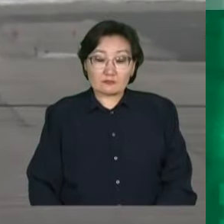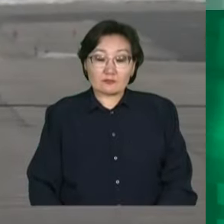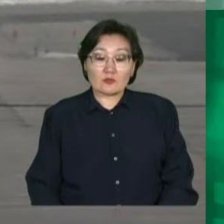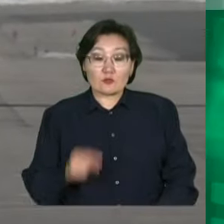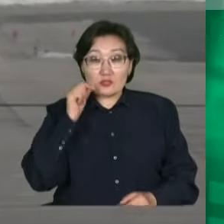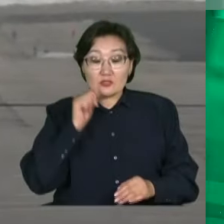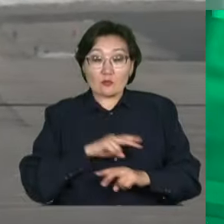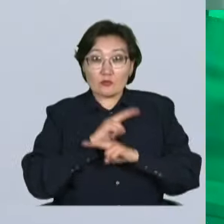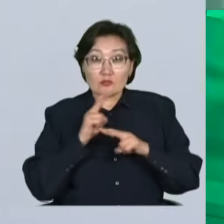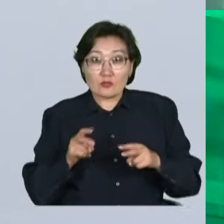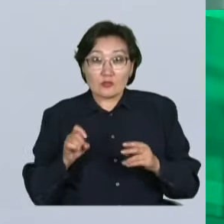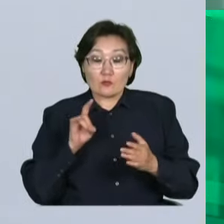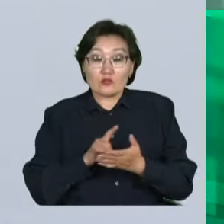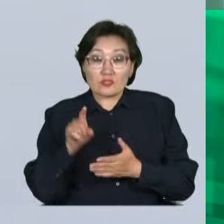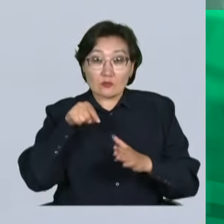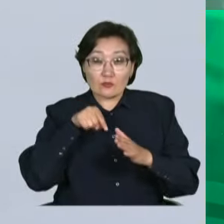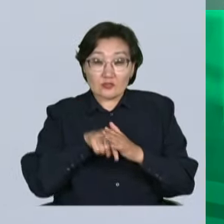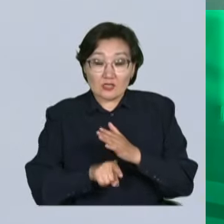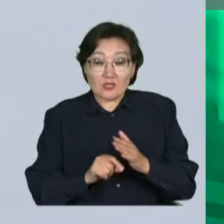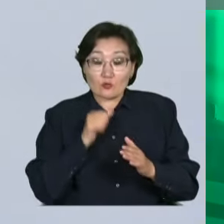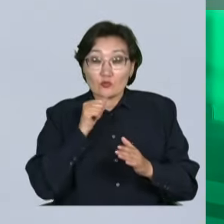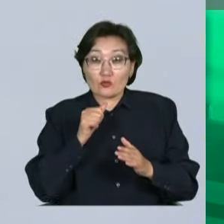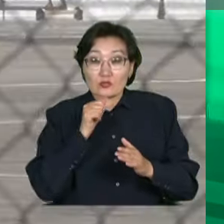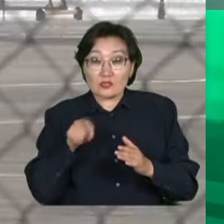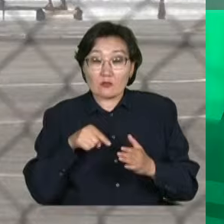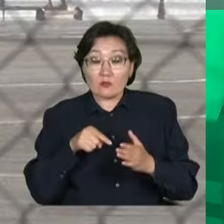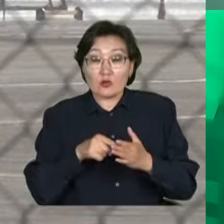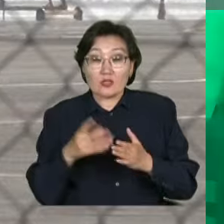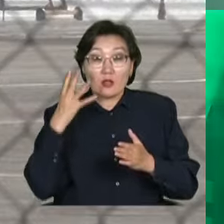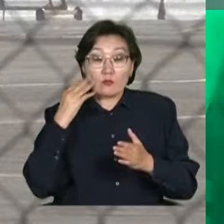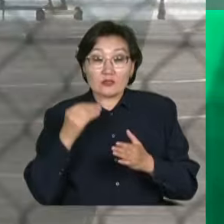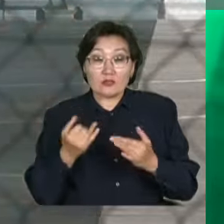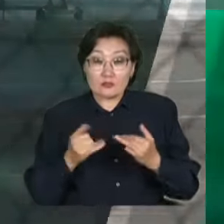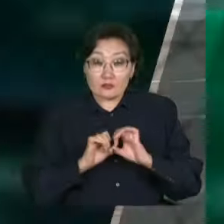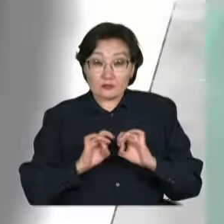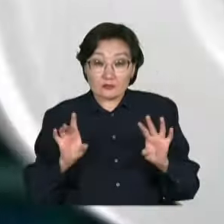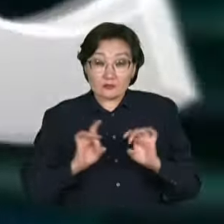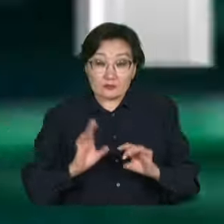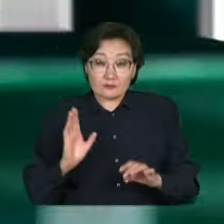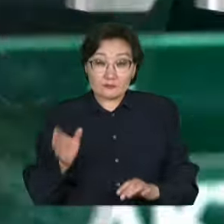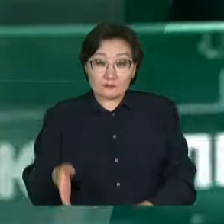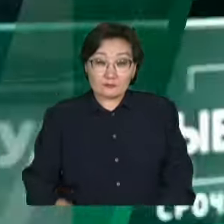Мужчина скончался в самолете, летевшем из Кустаная в Алматы. Подробности в выпуске.